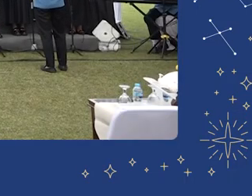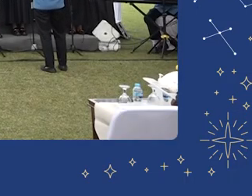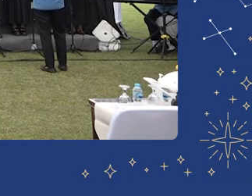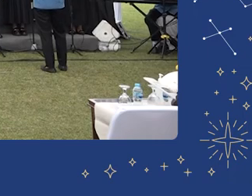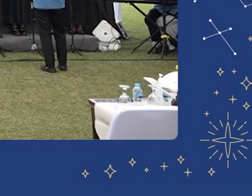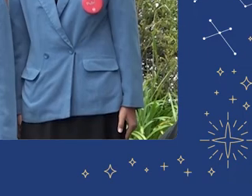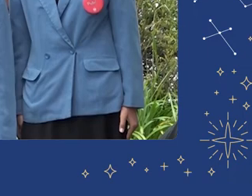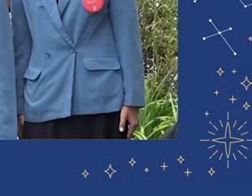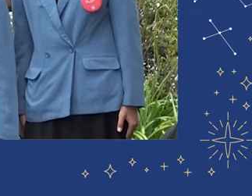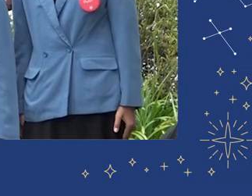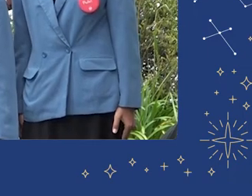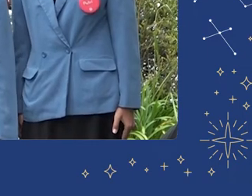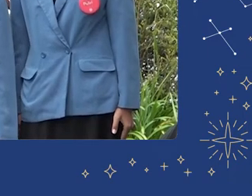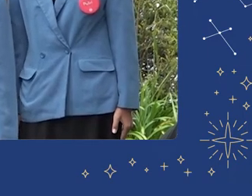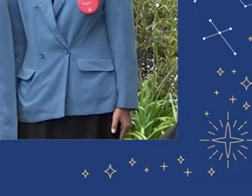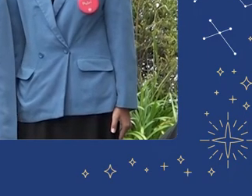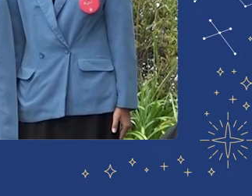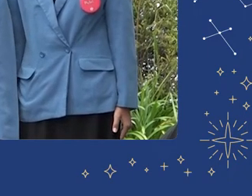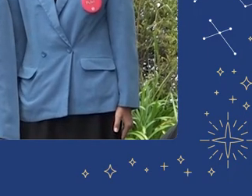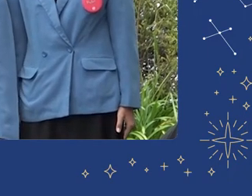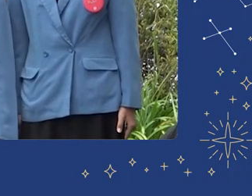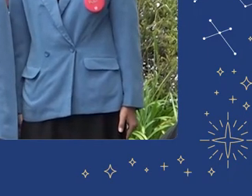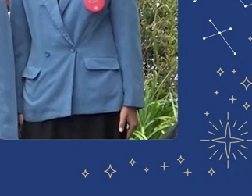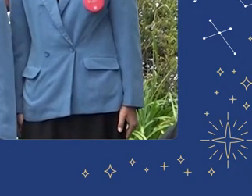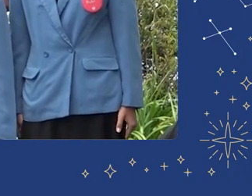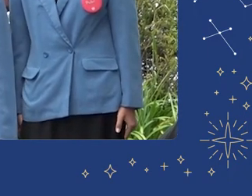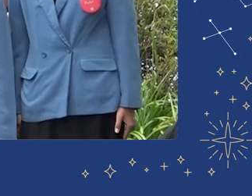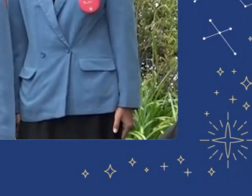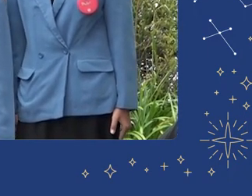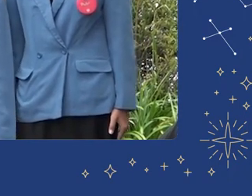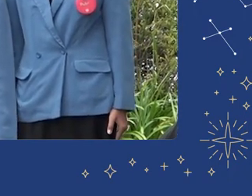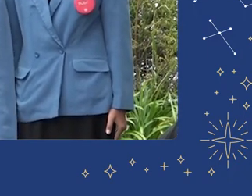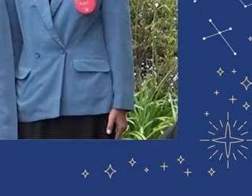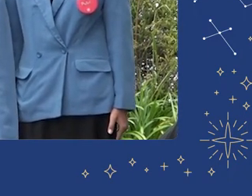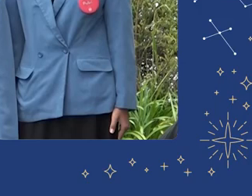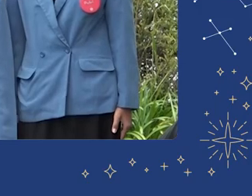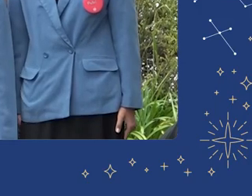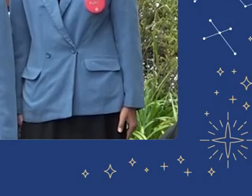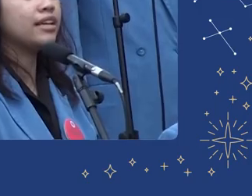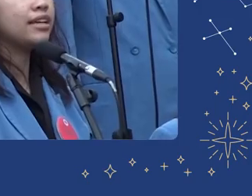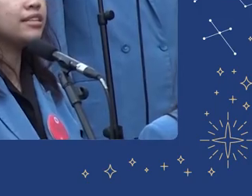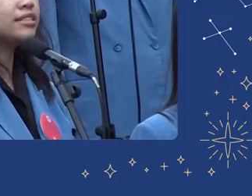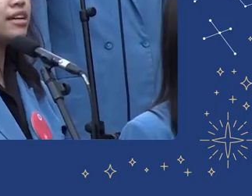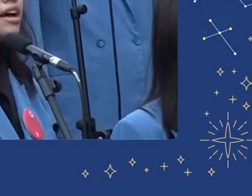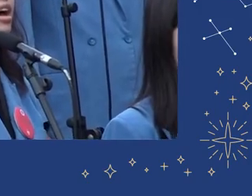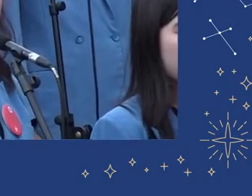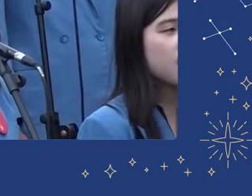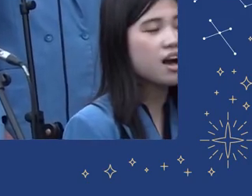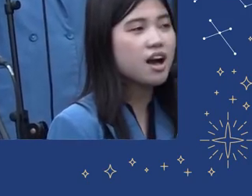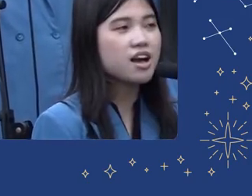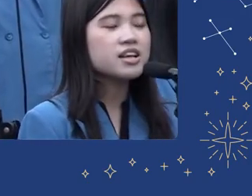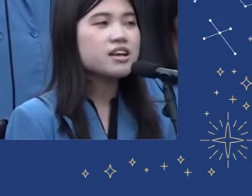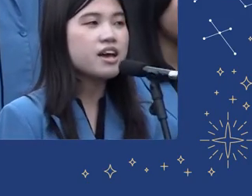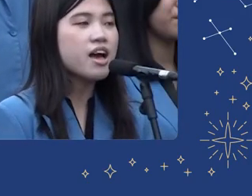semua pasti bisa asalkan kita melangkah sambut hari yang indah